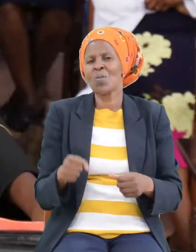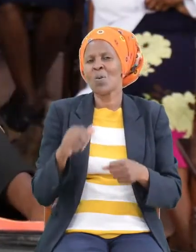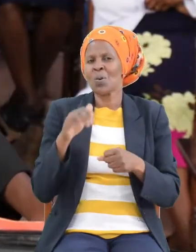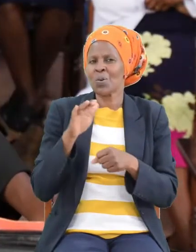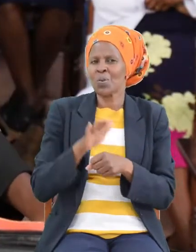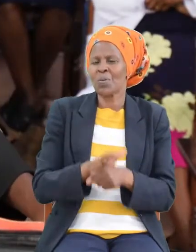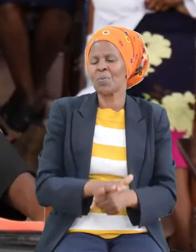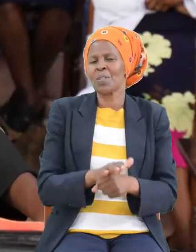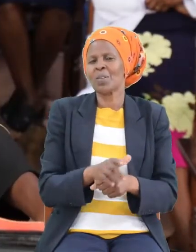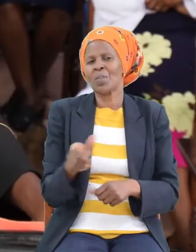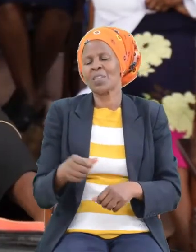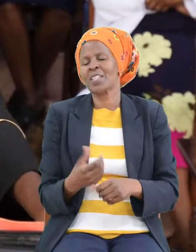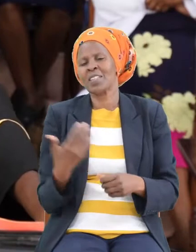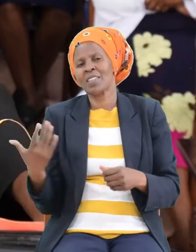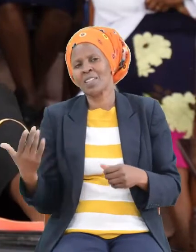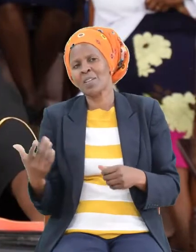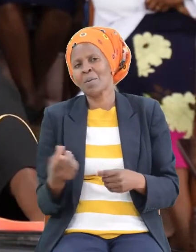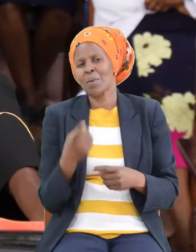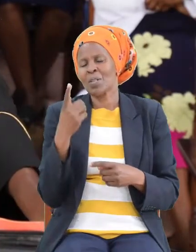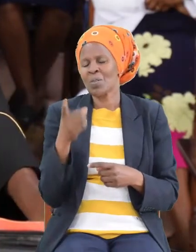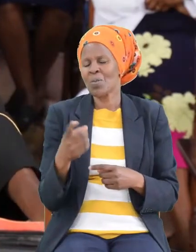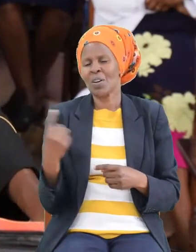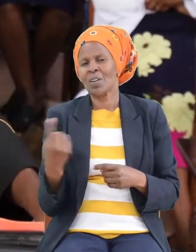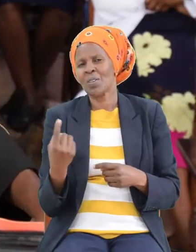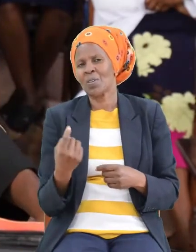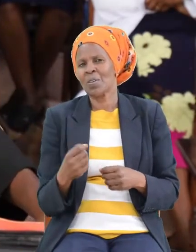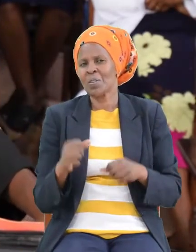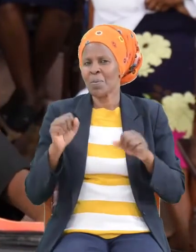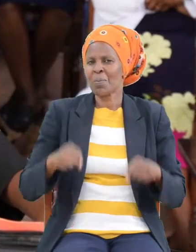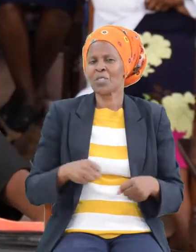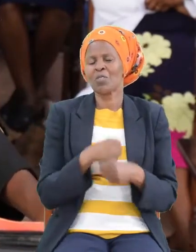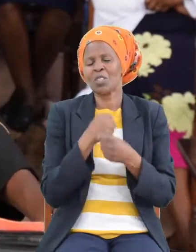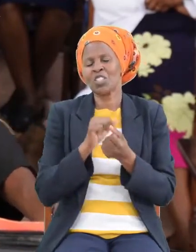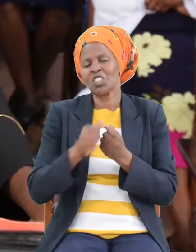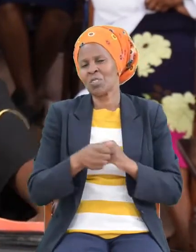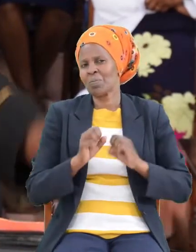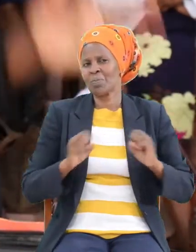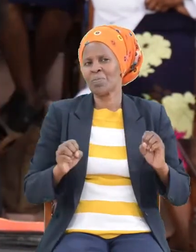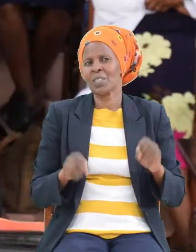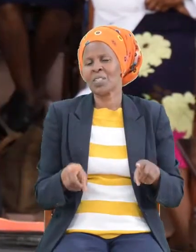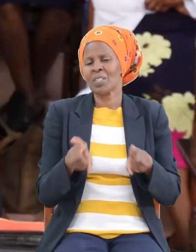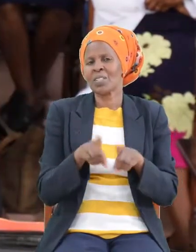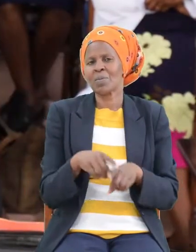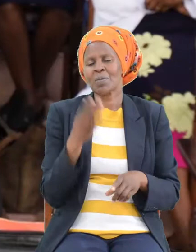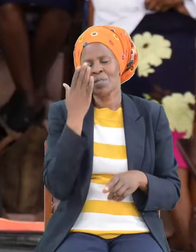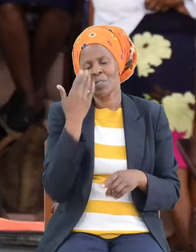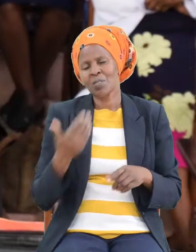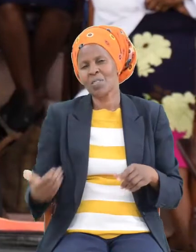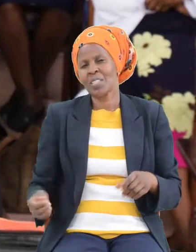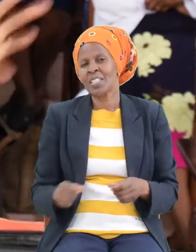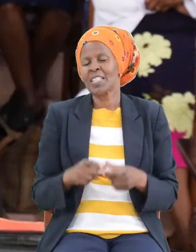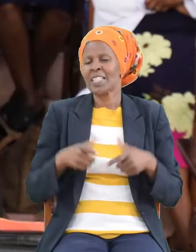yale mambo, kwa sababu sio wewe na wewe huwezi. Na kwa hivyo ndipo hata wana wa Israeli wangejaribu hawangeweza,